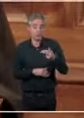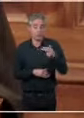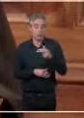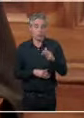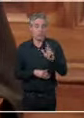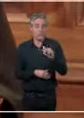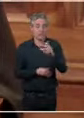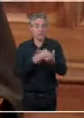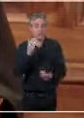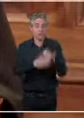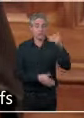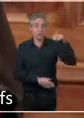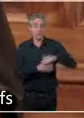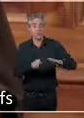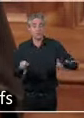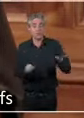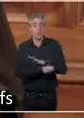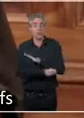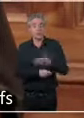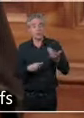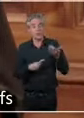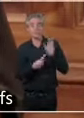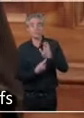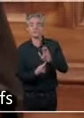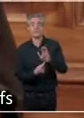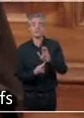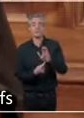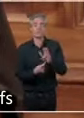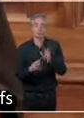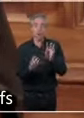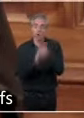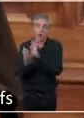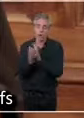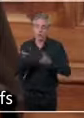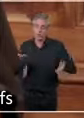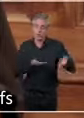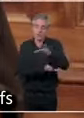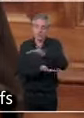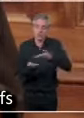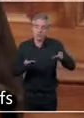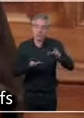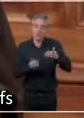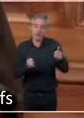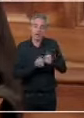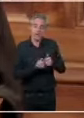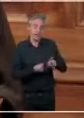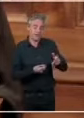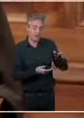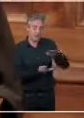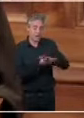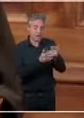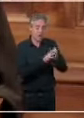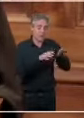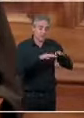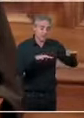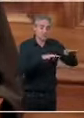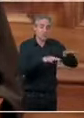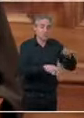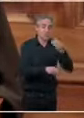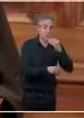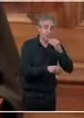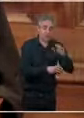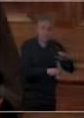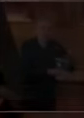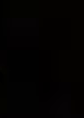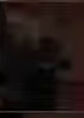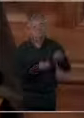complète de présentation, de rencontres et d'échanges avec les acteurs associatifs de la résilience alimentaire soutenus par